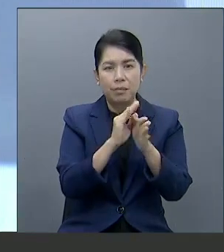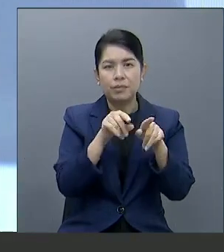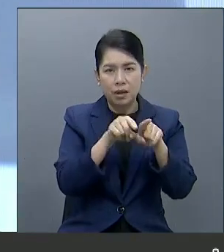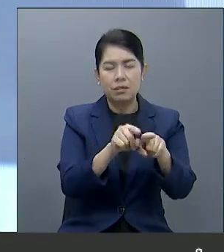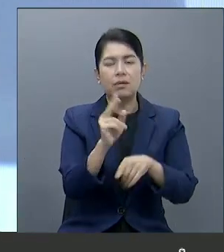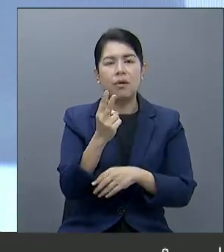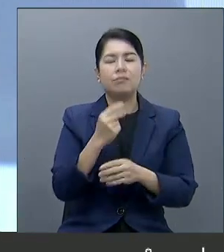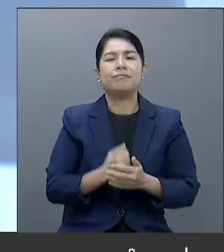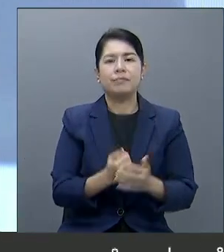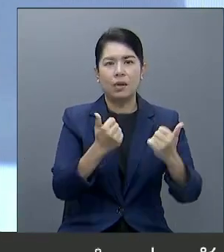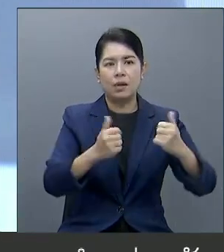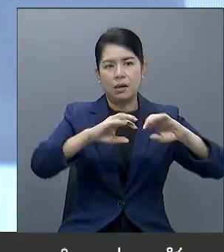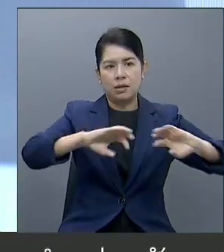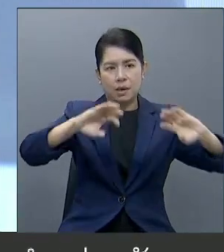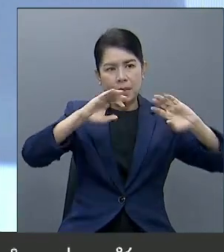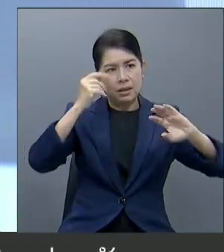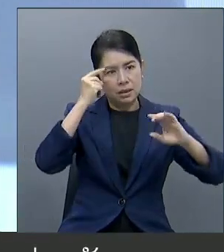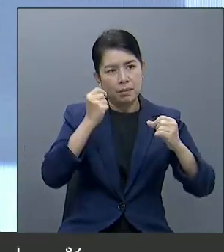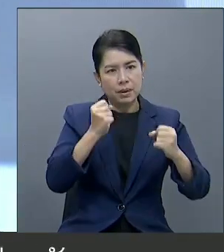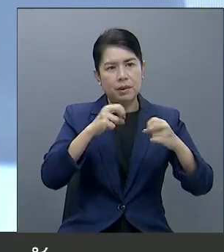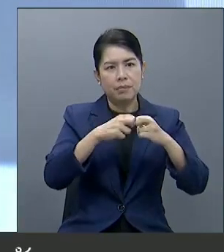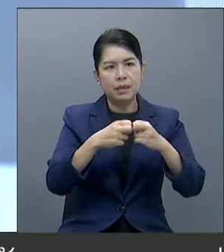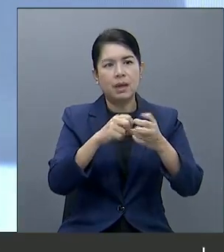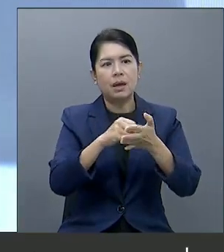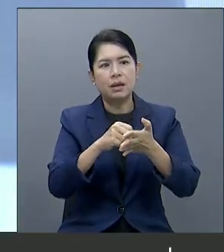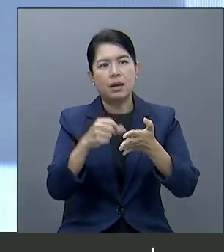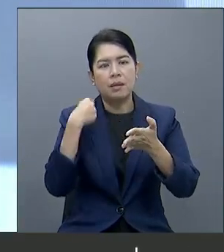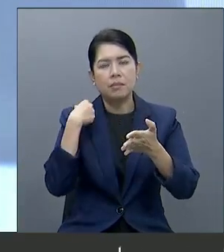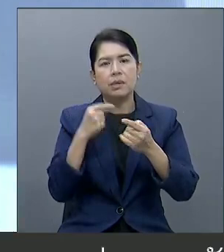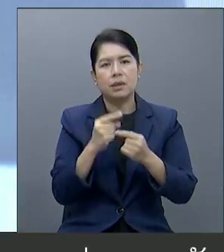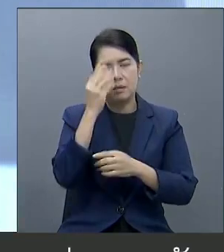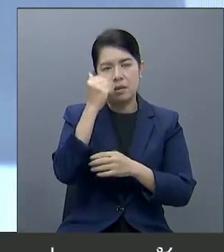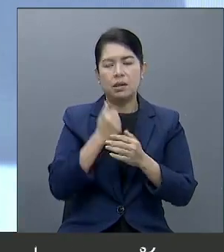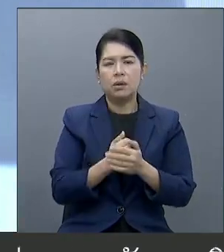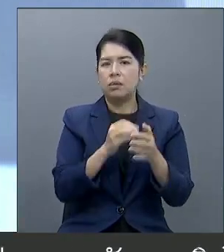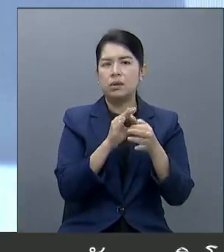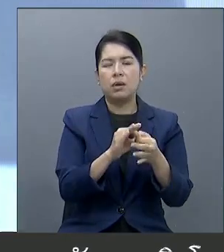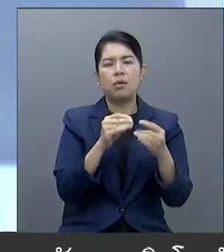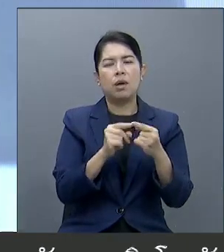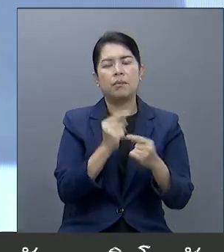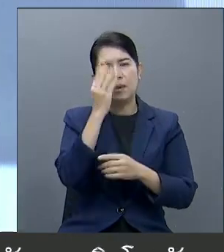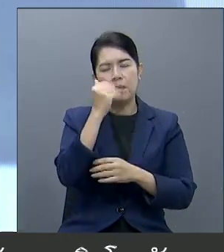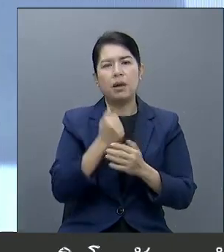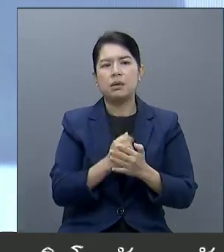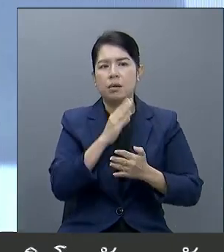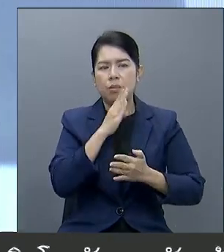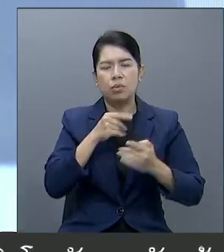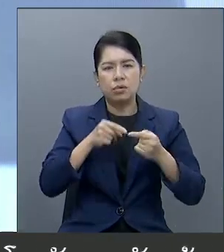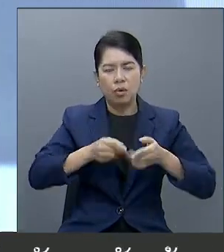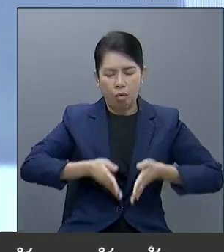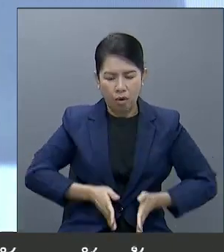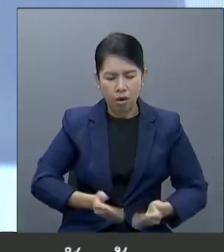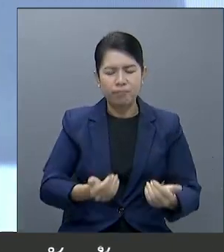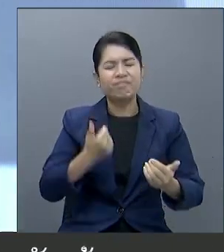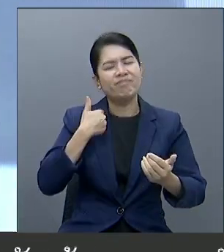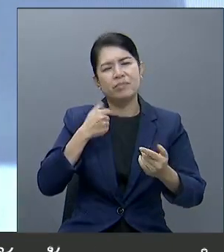ภาครัฐพยายามแก้ไขเชิงรุกอยู่นะคะเพื่อแก้ไขปัญหาที่ชื่อว่าเกิดไม่ได้เกิดไม่พร้อมแล้วก็โตไม่ดี